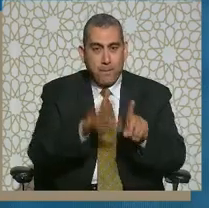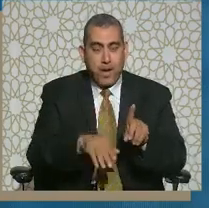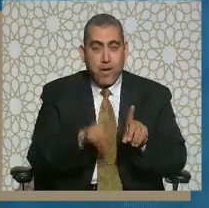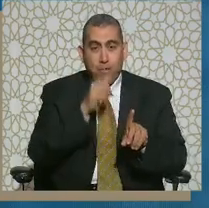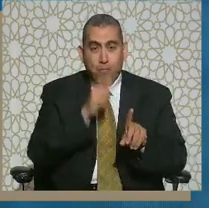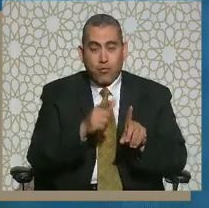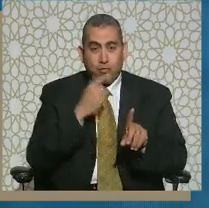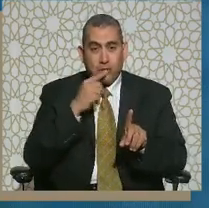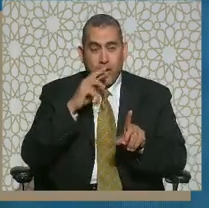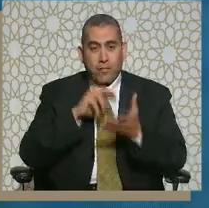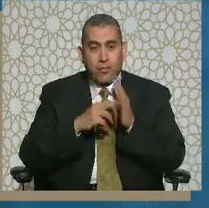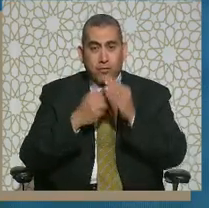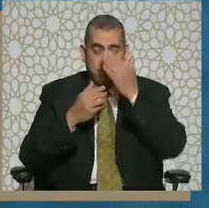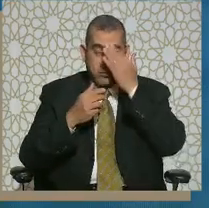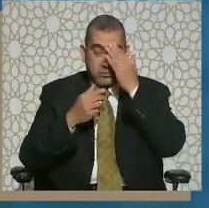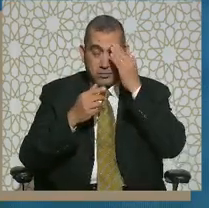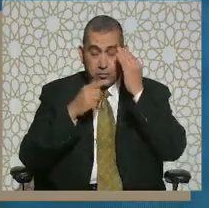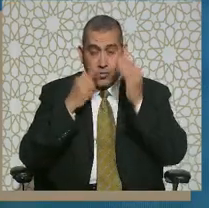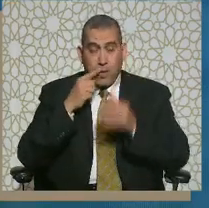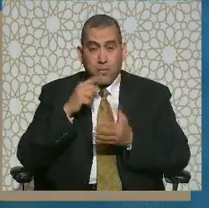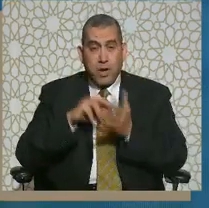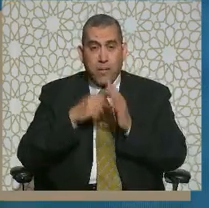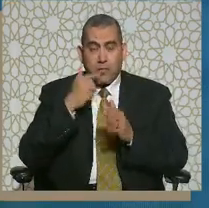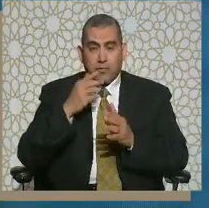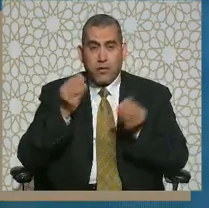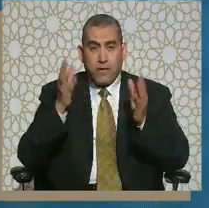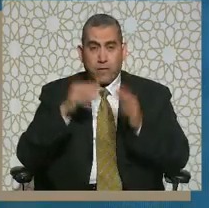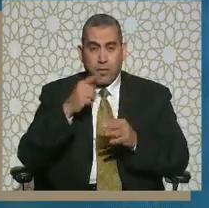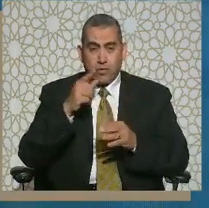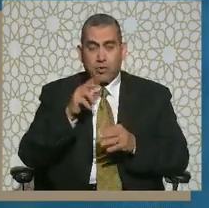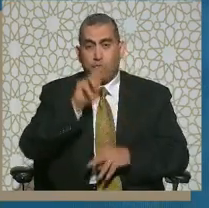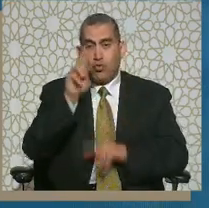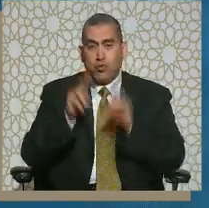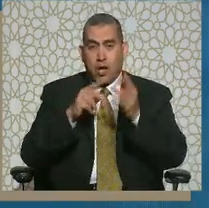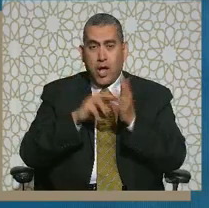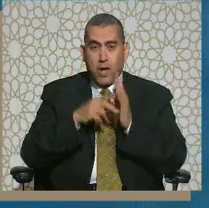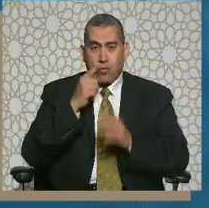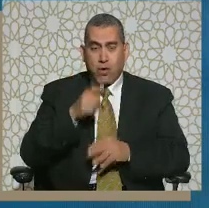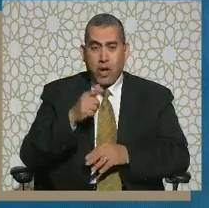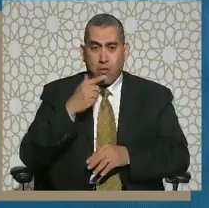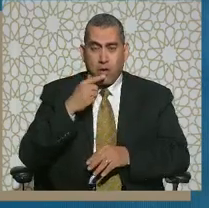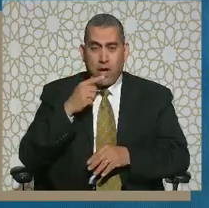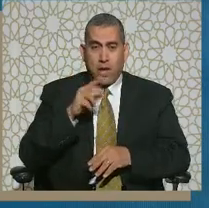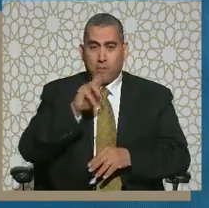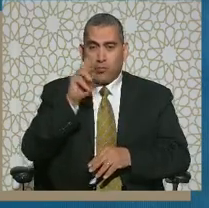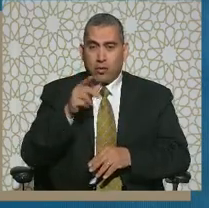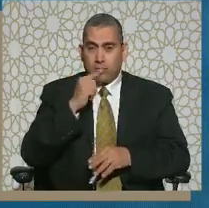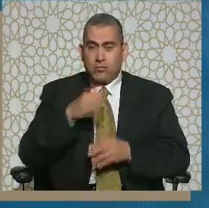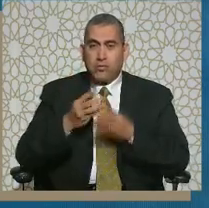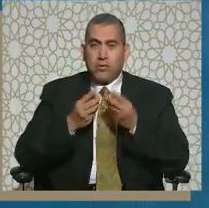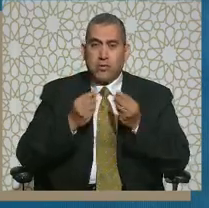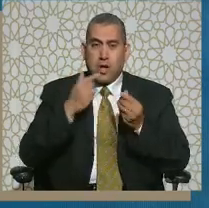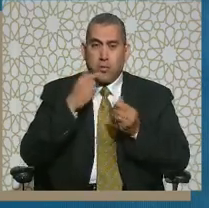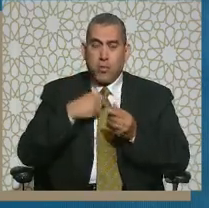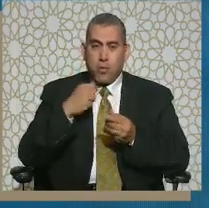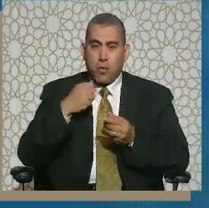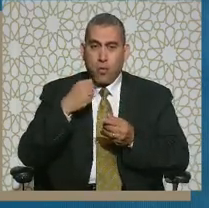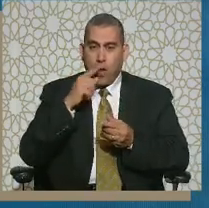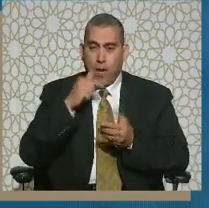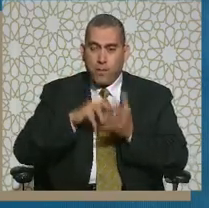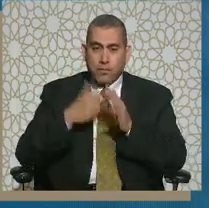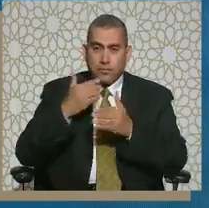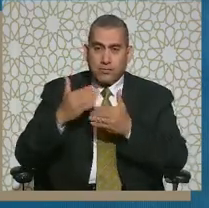المتكرر مش نوع من انواع الوفاء اذا كنت بتسال ده نوع من انواع الوفاء لا ده علامه الوفاء انك